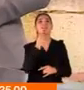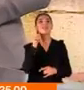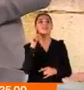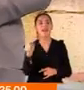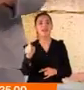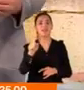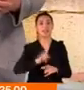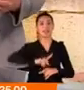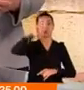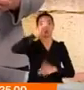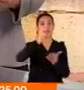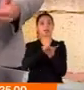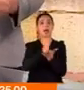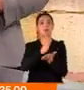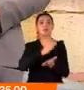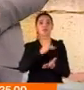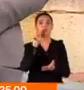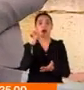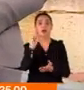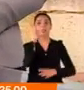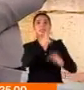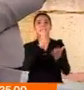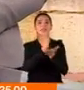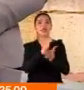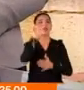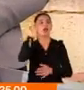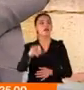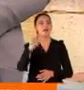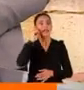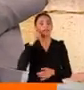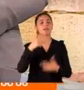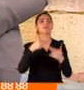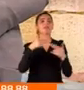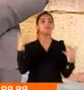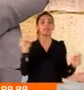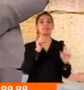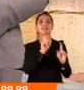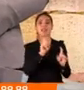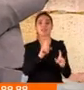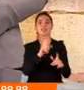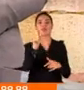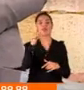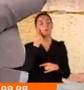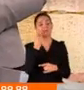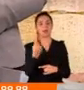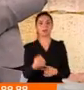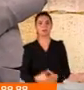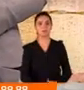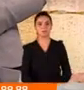ve kubbesinde bir tabut var. İşte gizemli tabut hakkındaki iddialar, rivayetler ve şehir